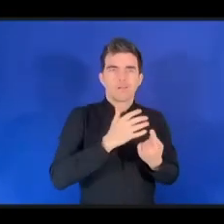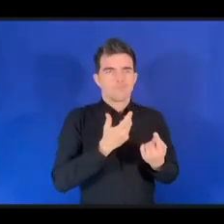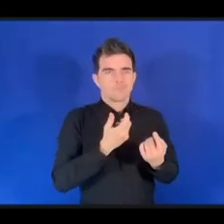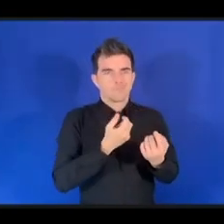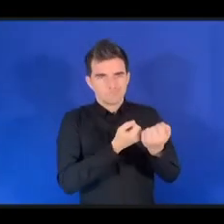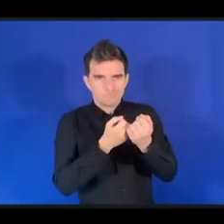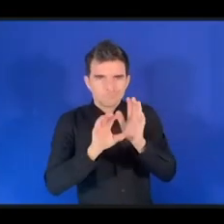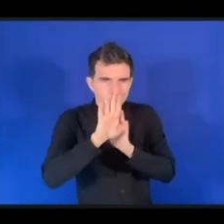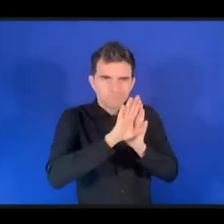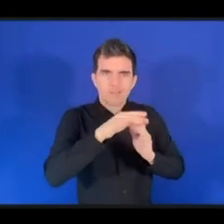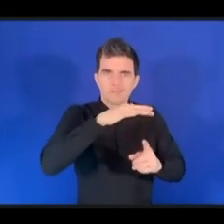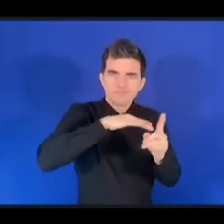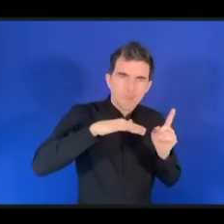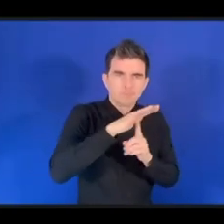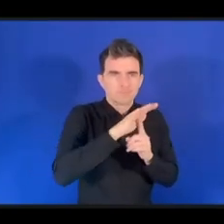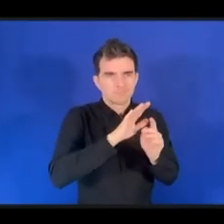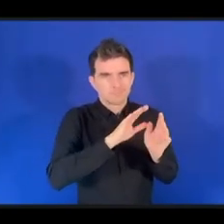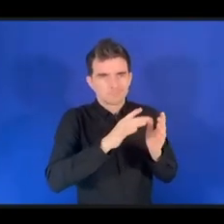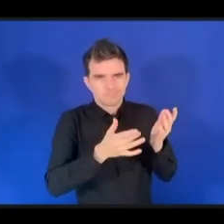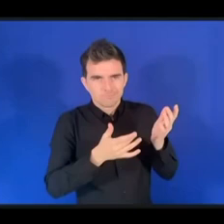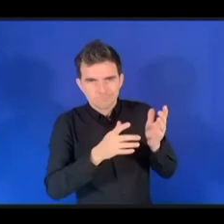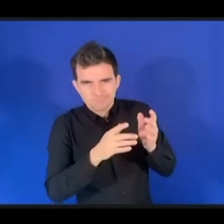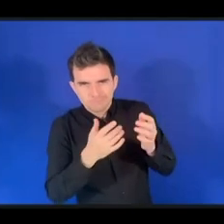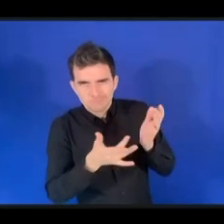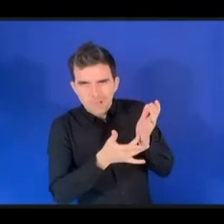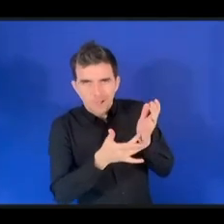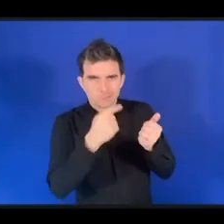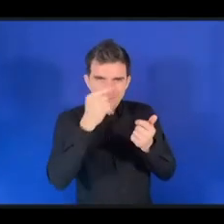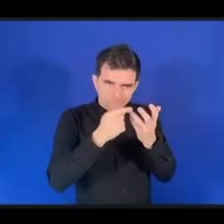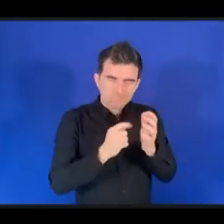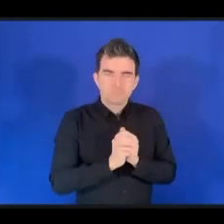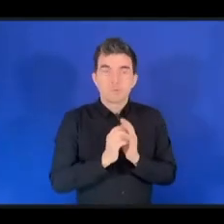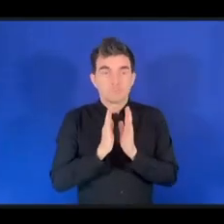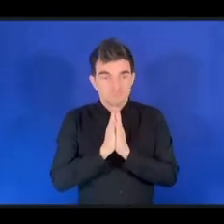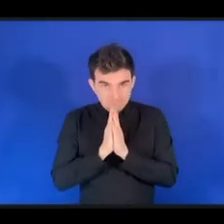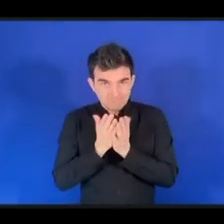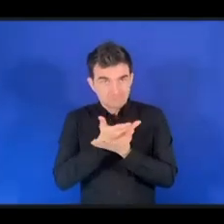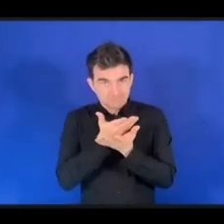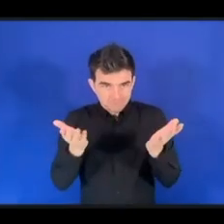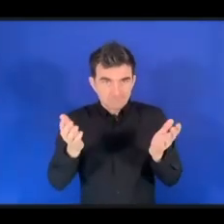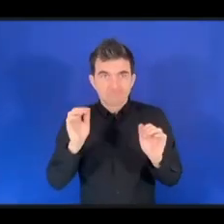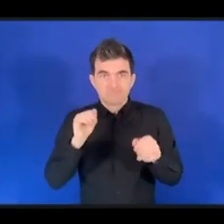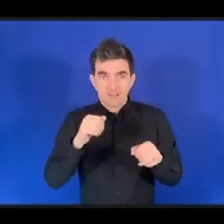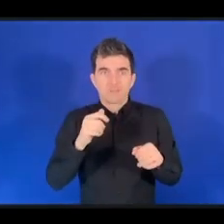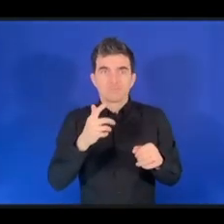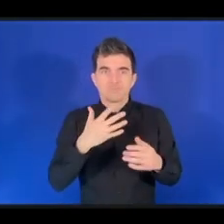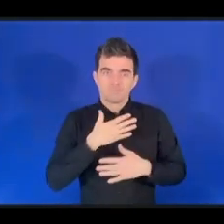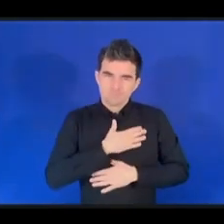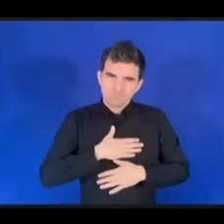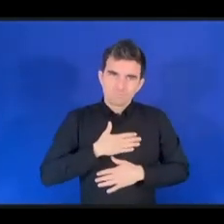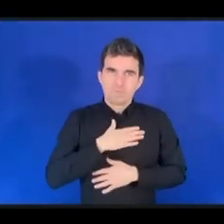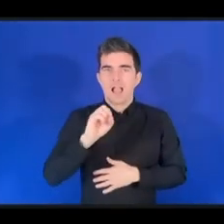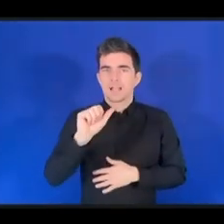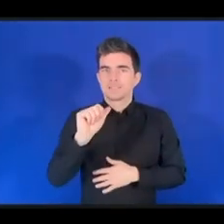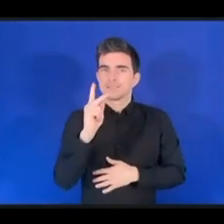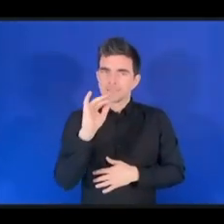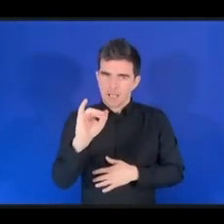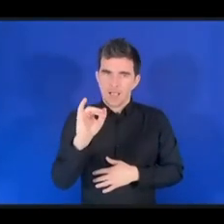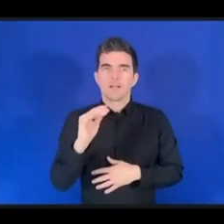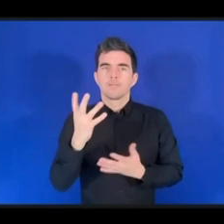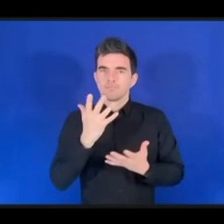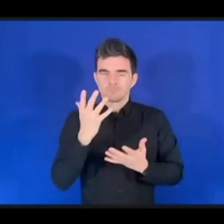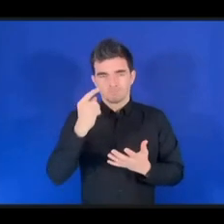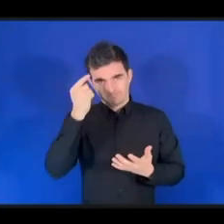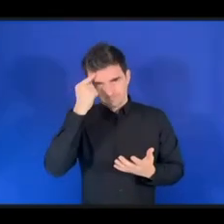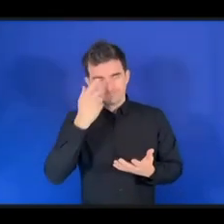Saquet vous contribuez aux biotechnologie et si vous en avez bu je m'en félicite il y a donc un lien direct entre